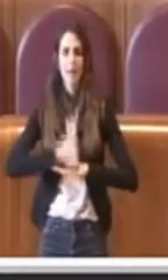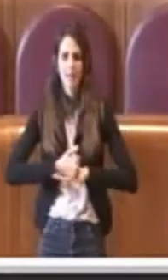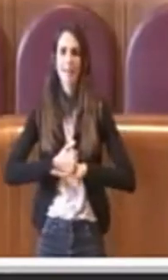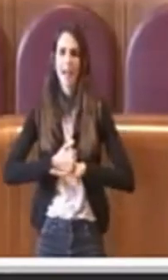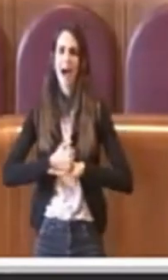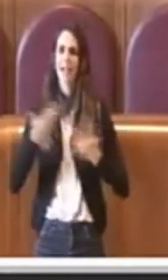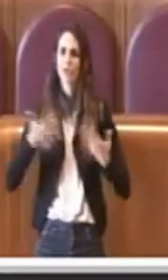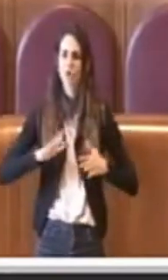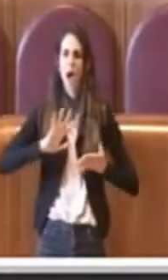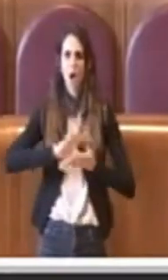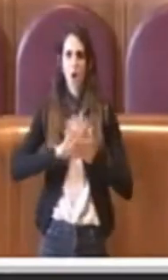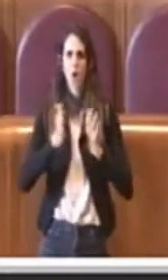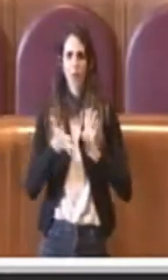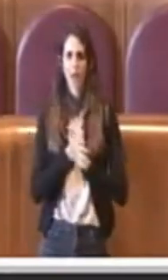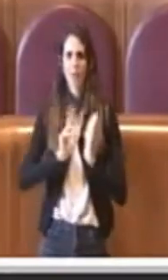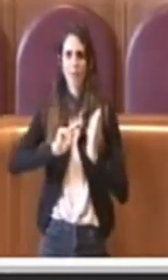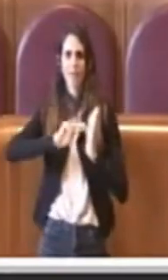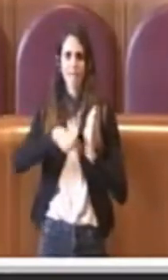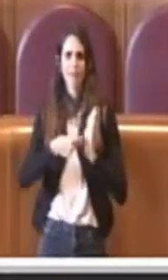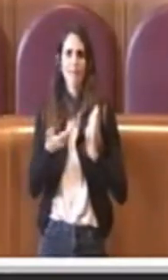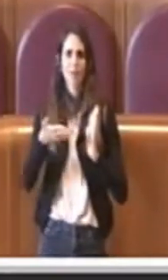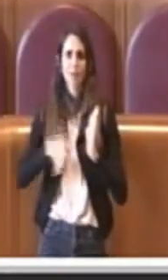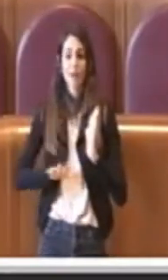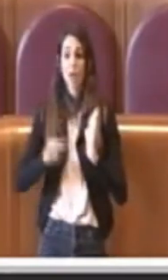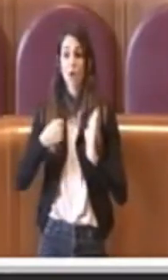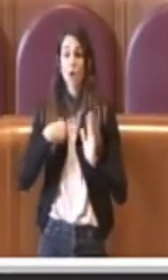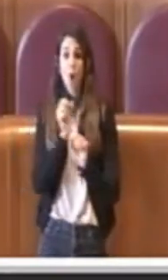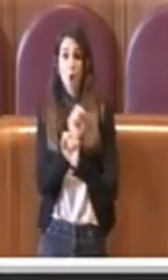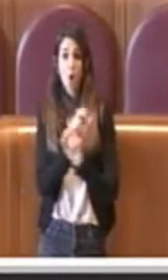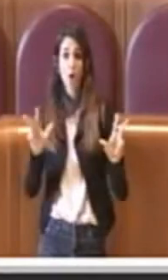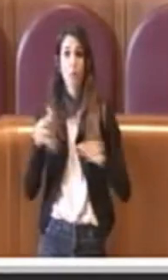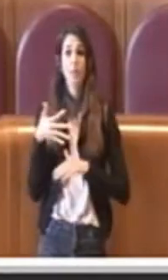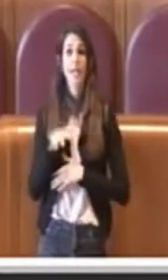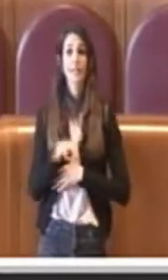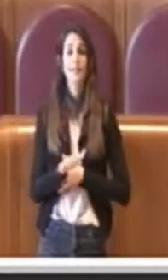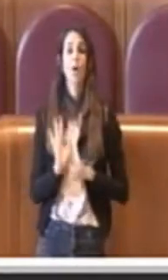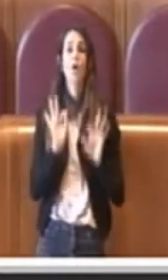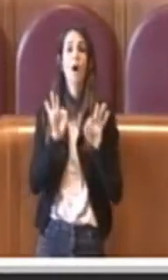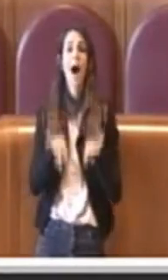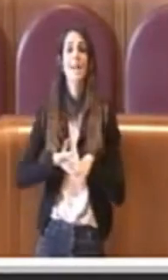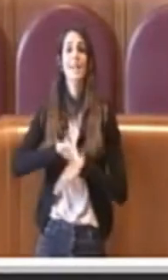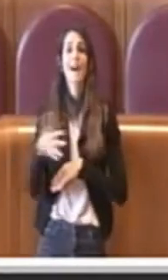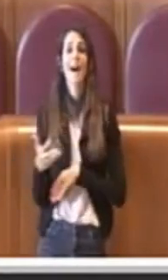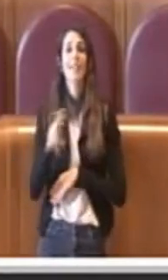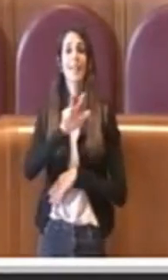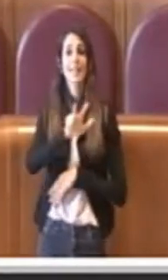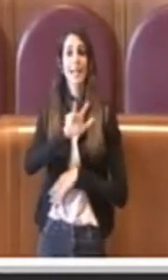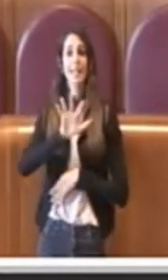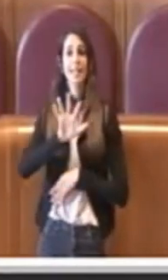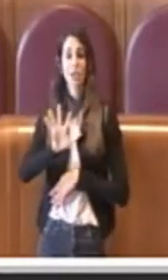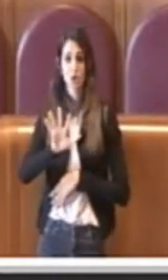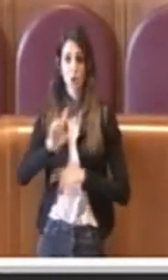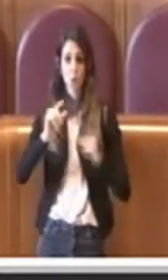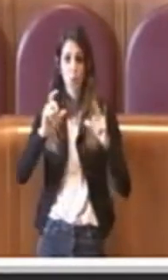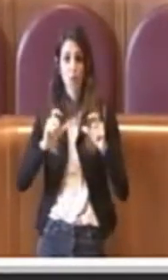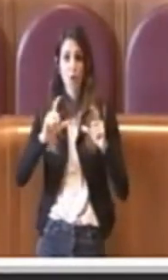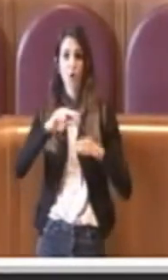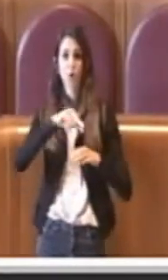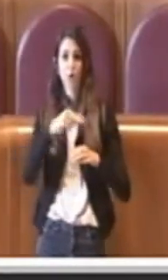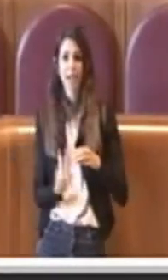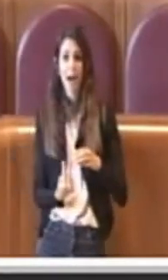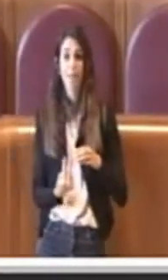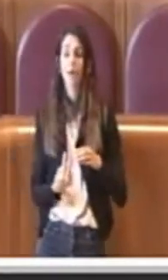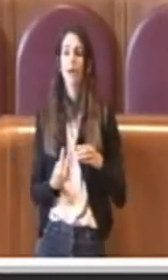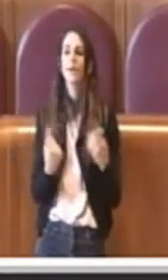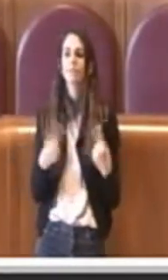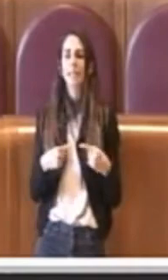dei contratti peraltro comunico che stanno per arrivare al 335 fototrappole è un sistema